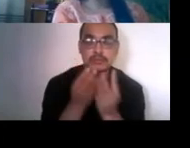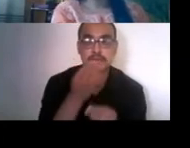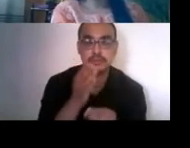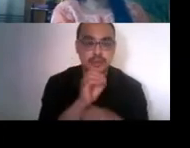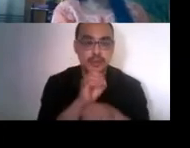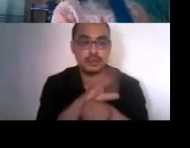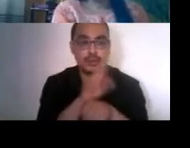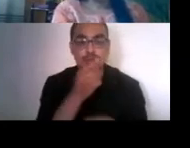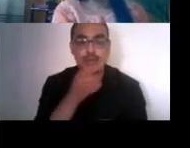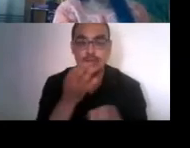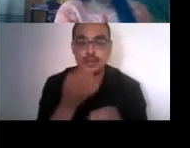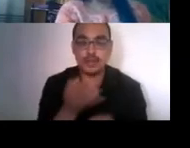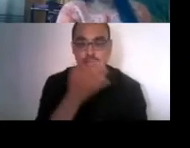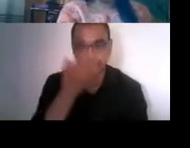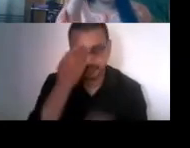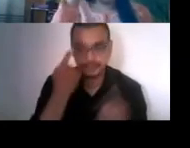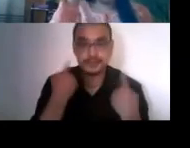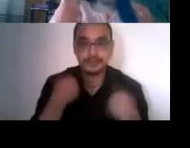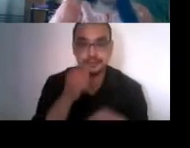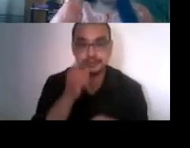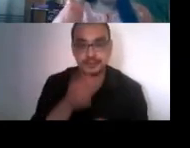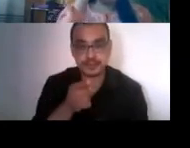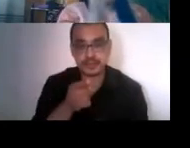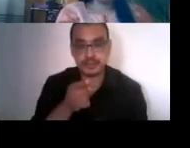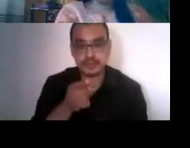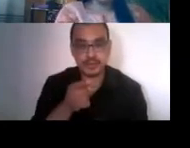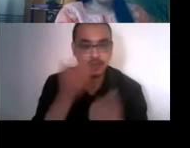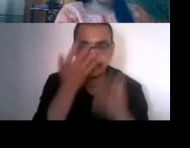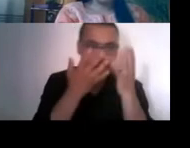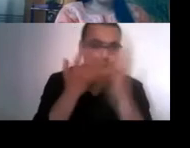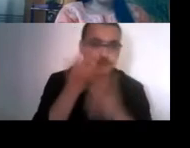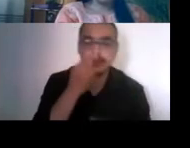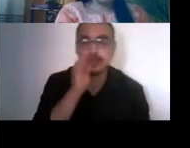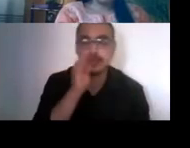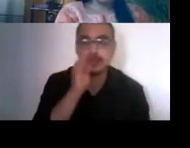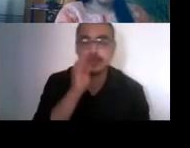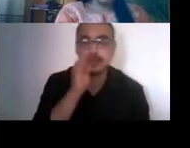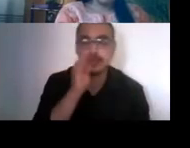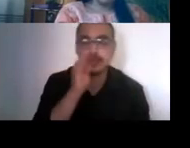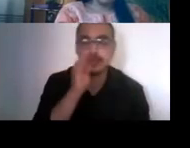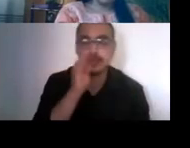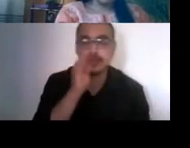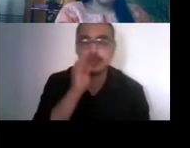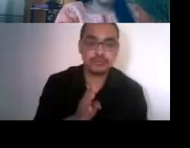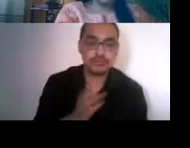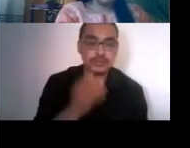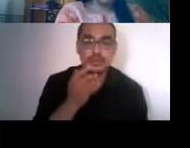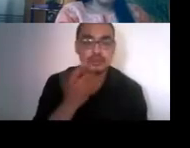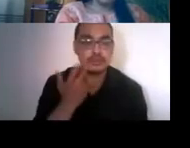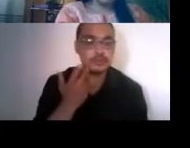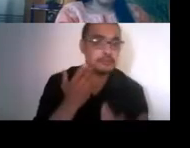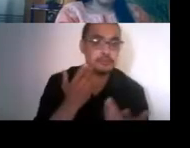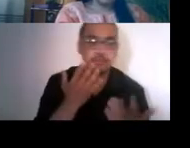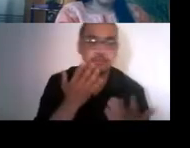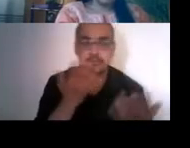एकदमै नयाँ रोग हो एकदमै हामी अन्यलतामा छौँ के हुन्छ कसो हुन्छ भनेर हामीले कुनै पूर्वानुमान गर्न सक्दैनौँ